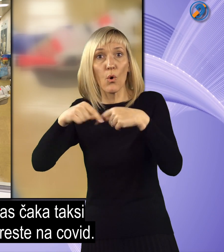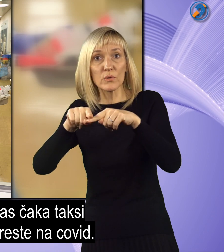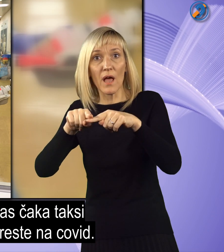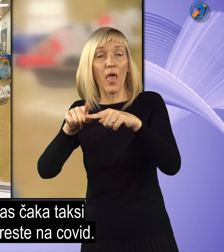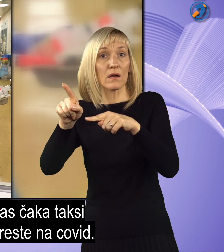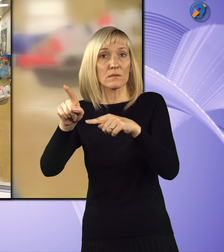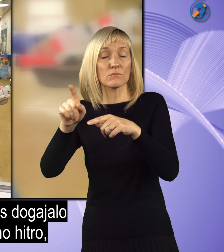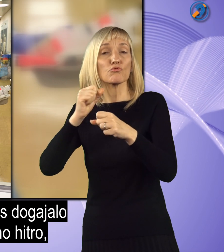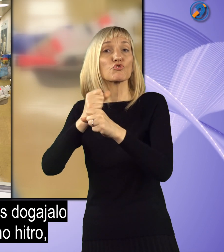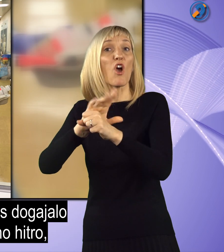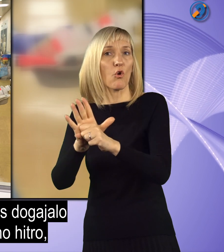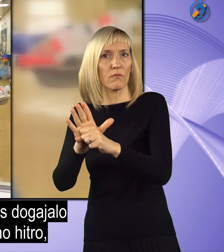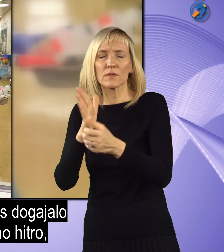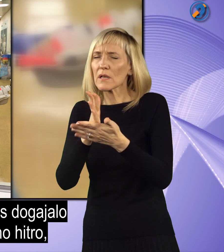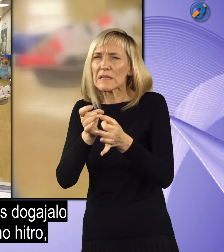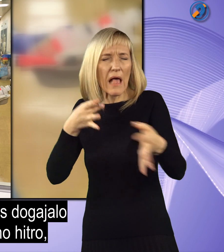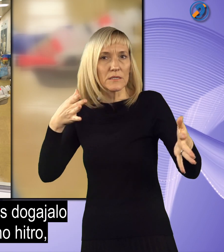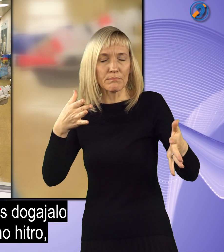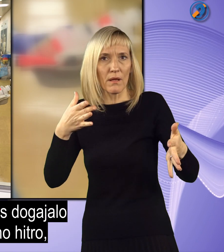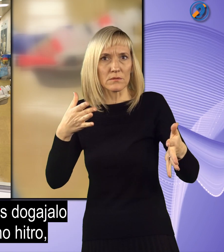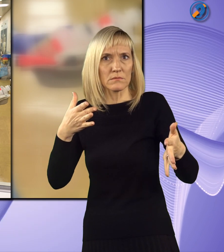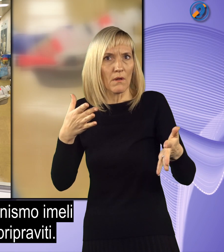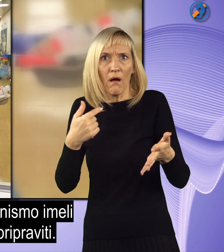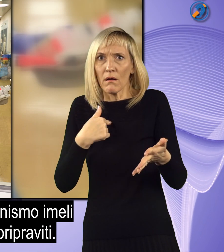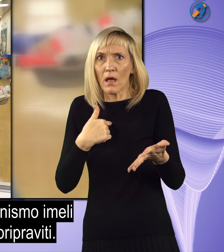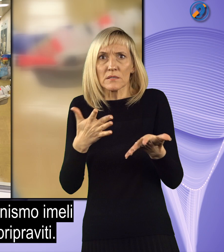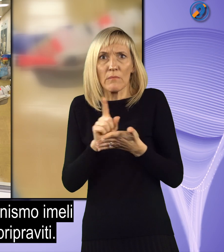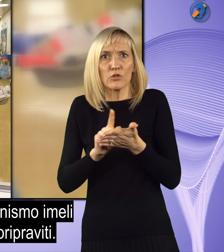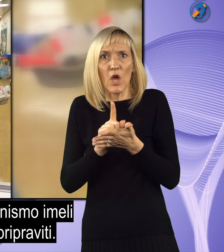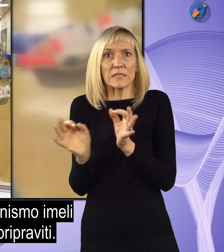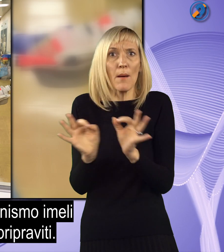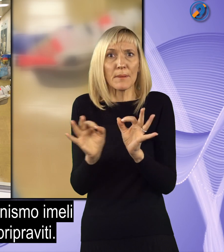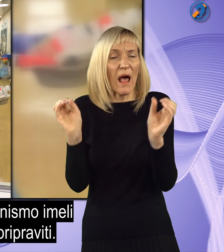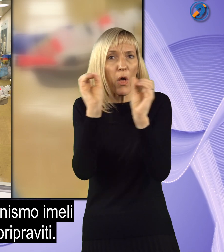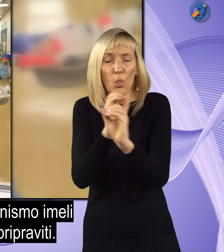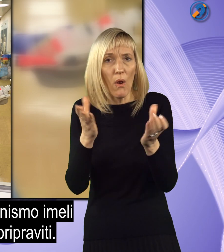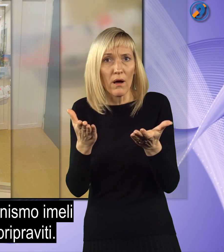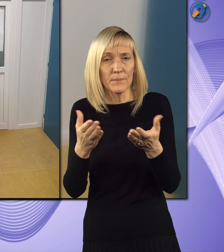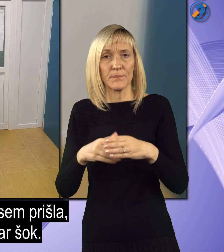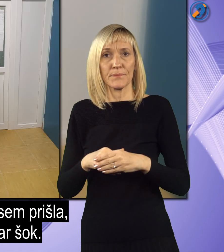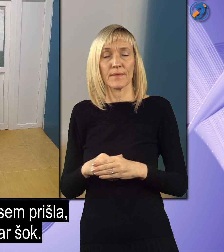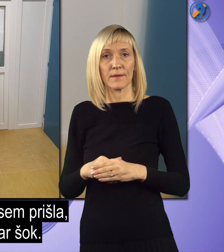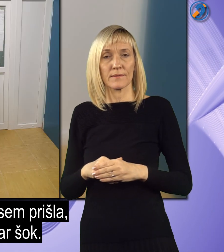greste na COVID. To se je res dogajalo ekspresno hitro, tako da niti nismo imeli časa se pripraviti.